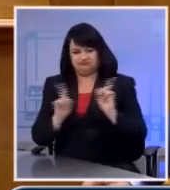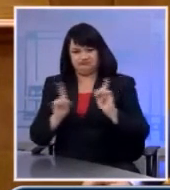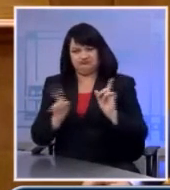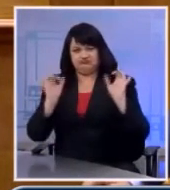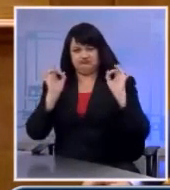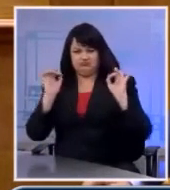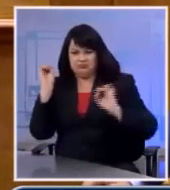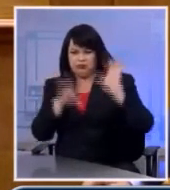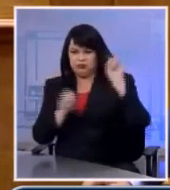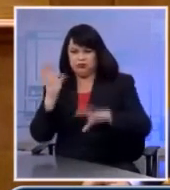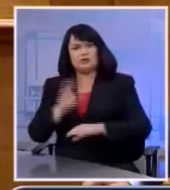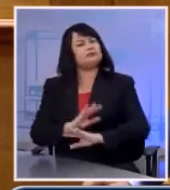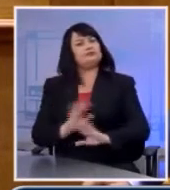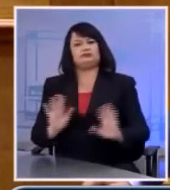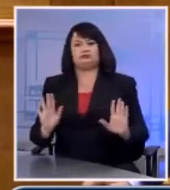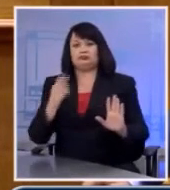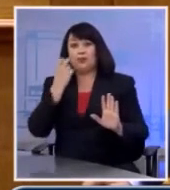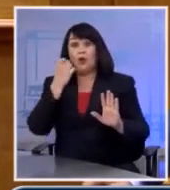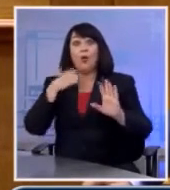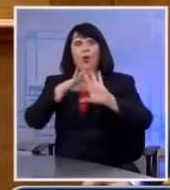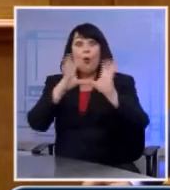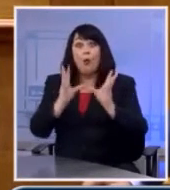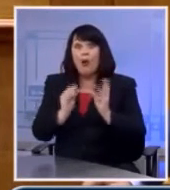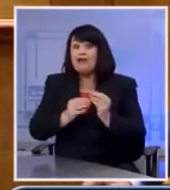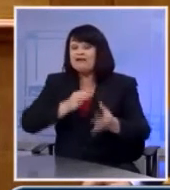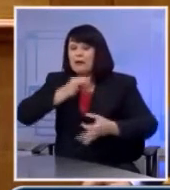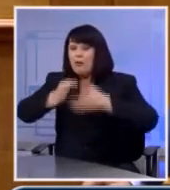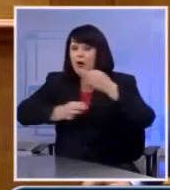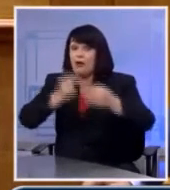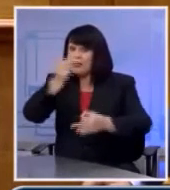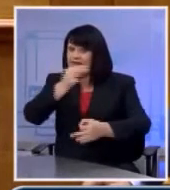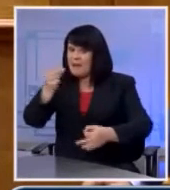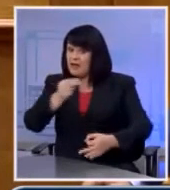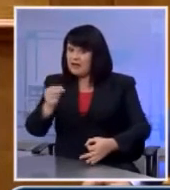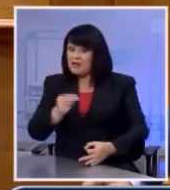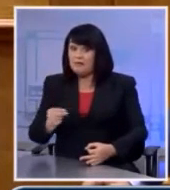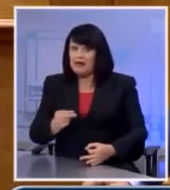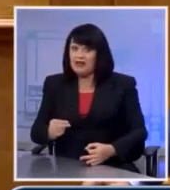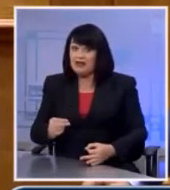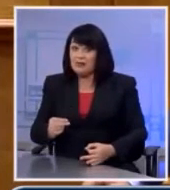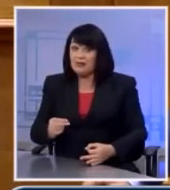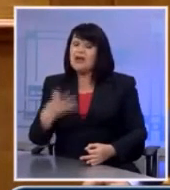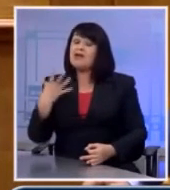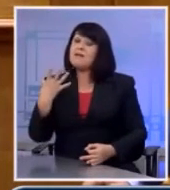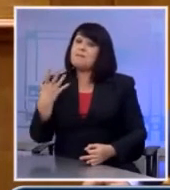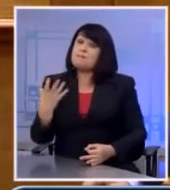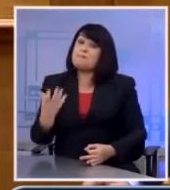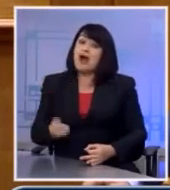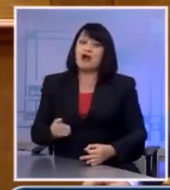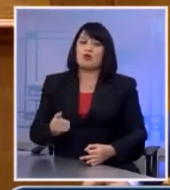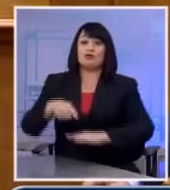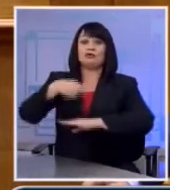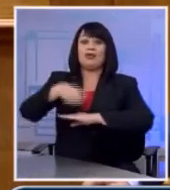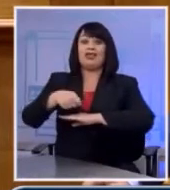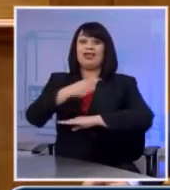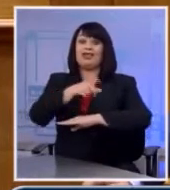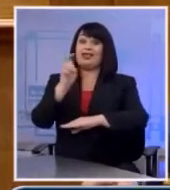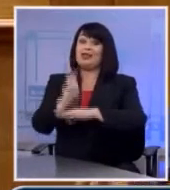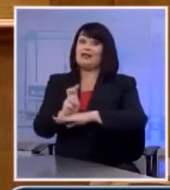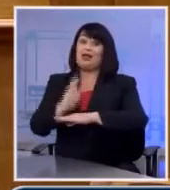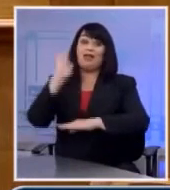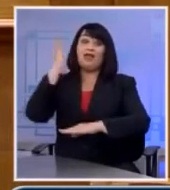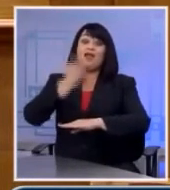ανεμιστήρα. Όλα αυτά στα οποία αναφέρομαι είναι ανοιχτές δικογραφίες.